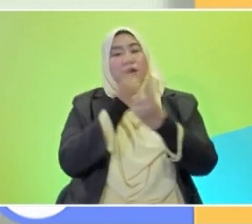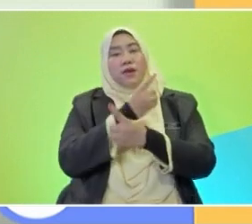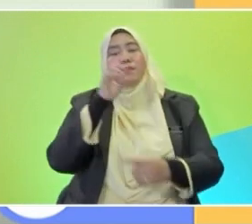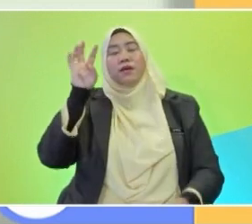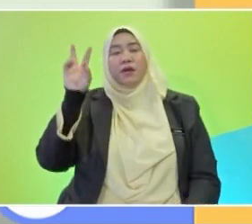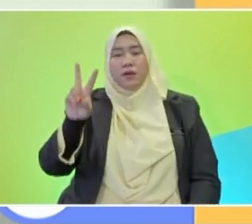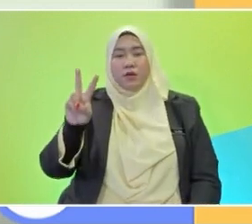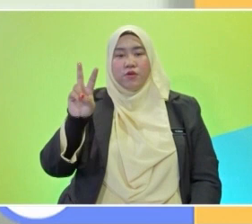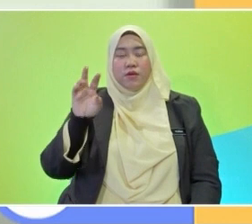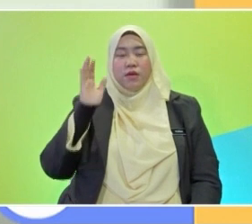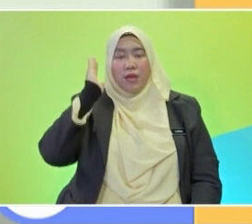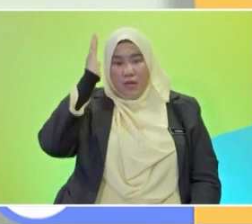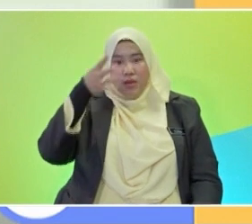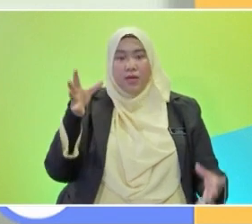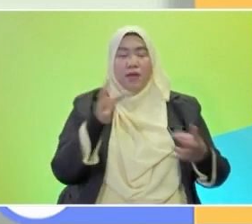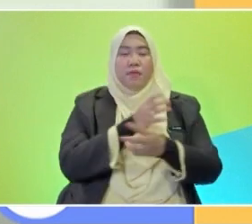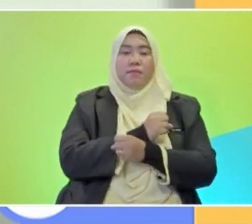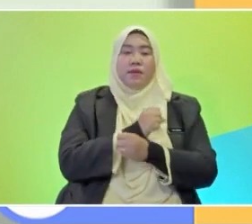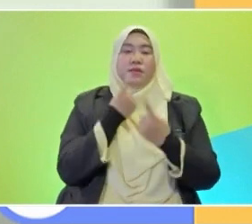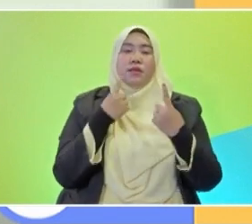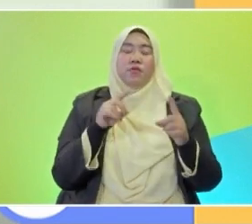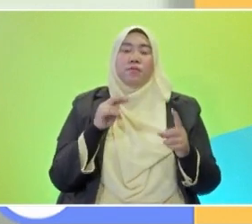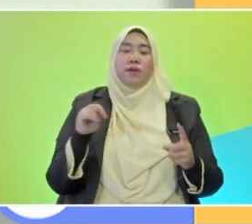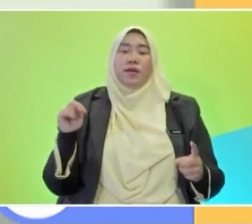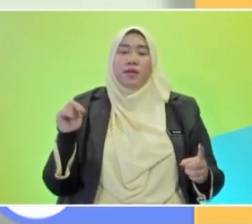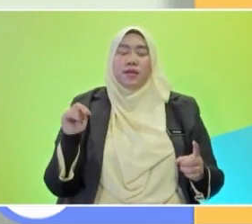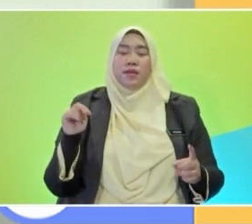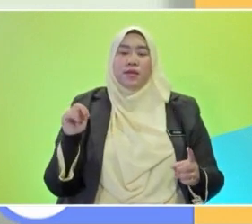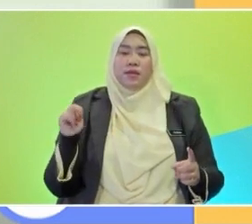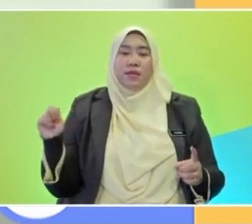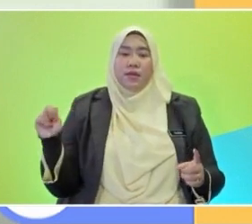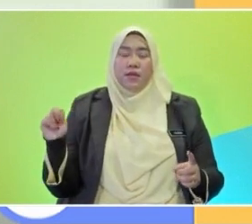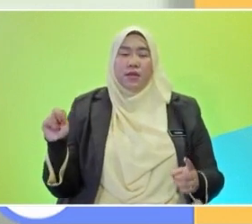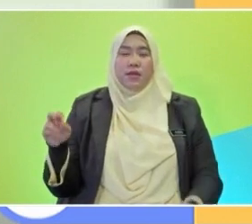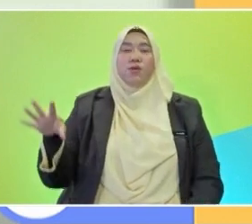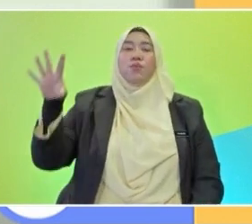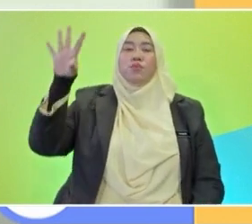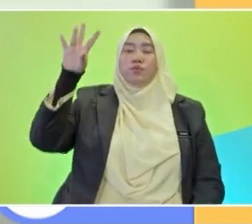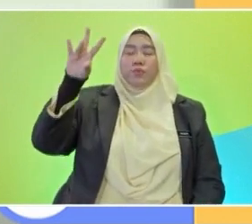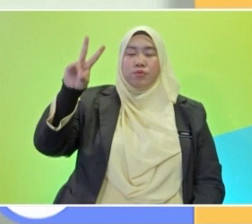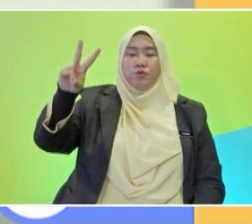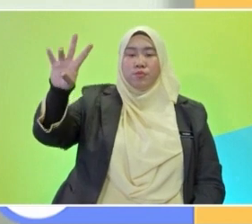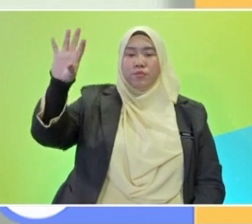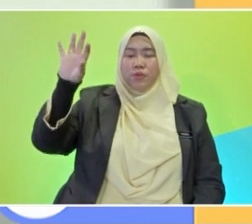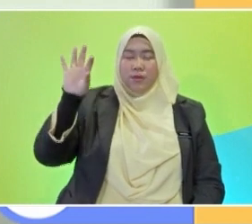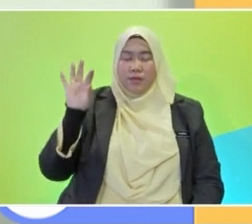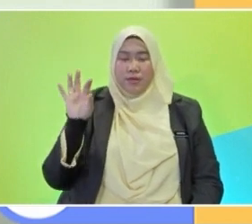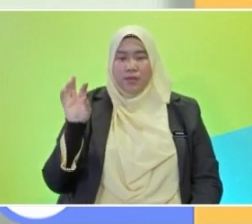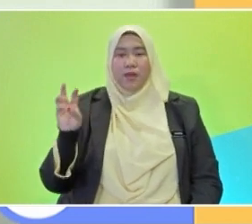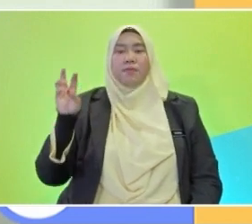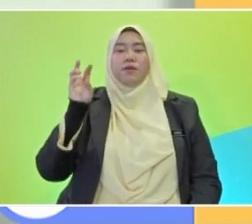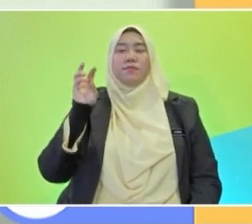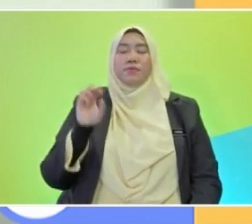dan kita akan dapat jawaban yang ada di situ yaitu 76.560 Jadi